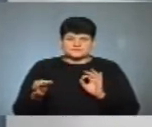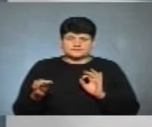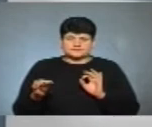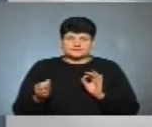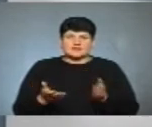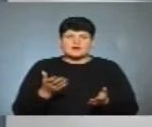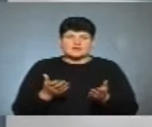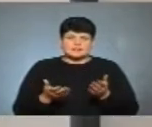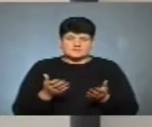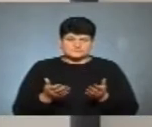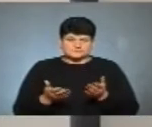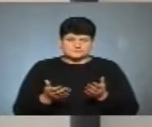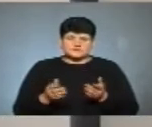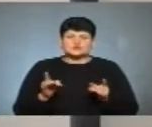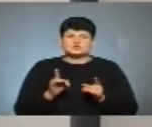Але і все ж